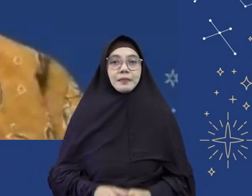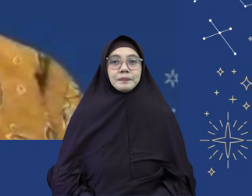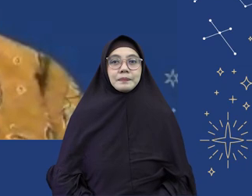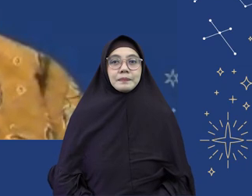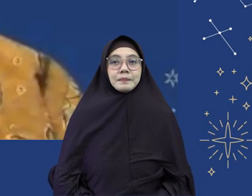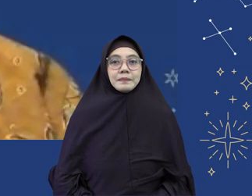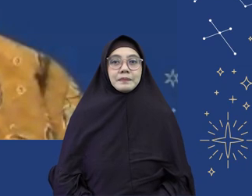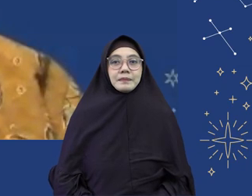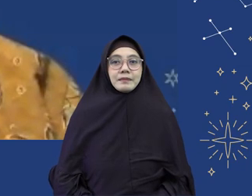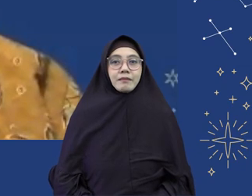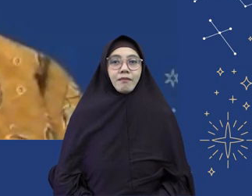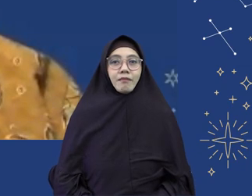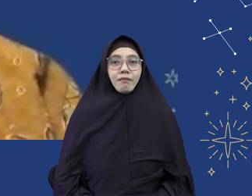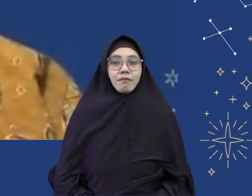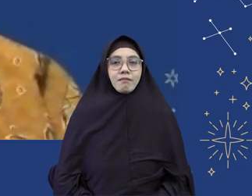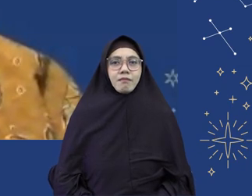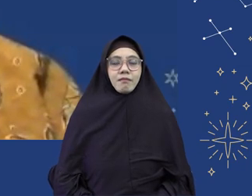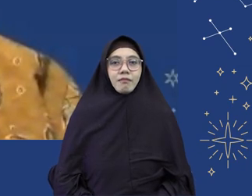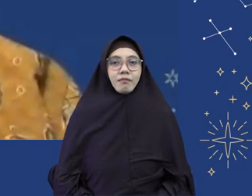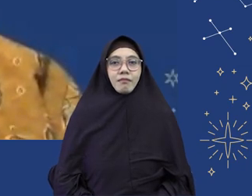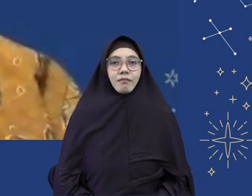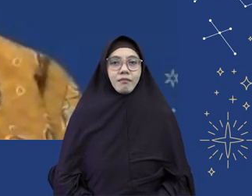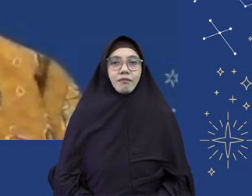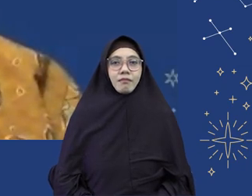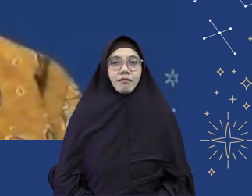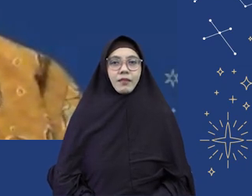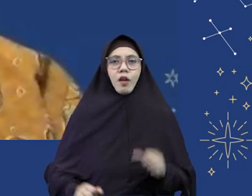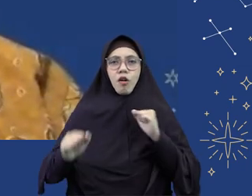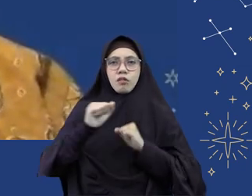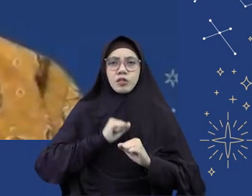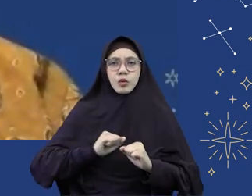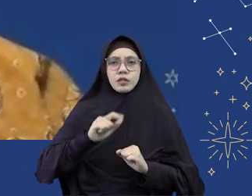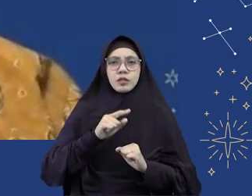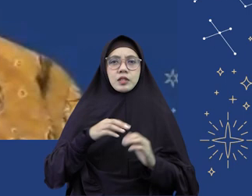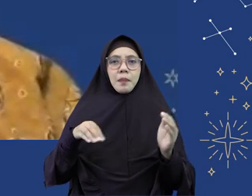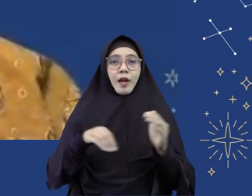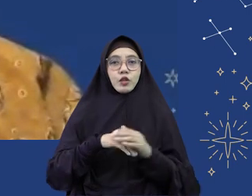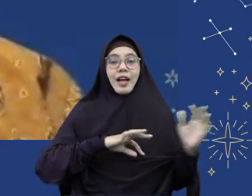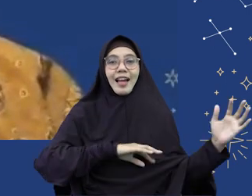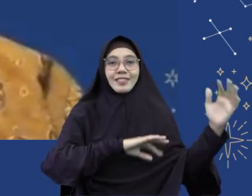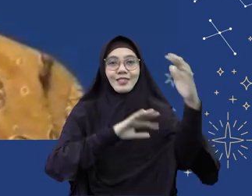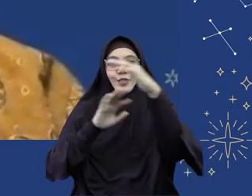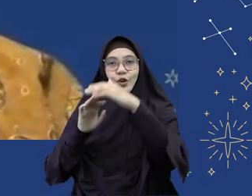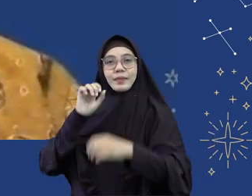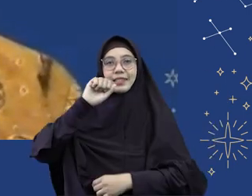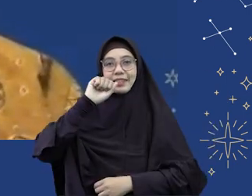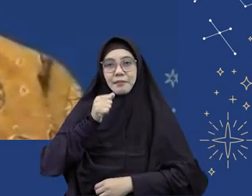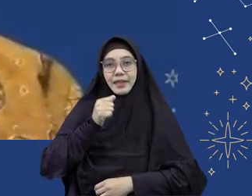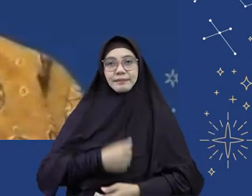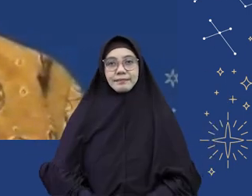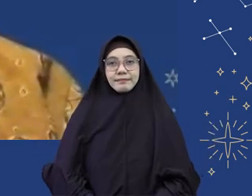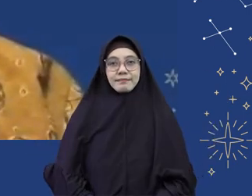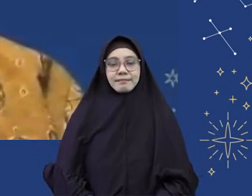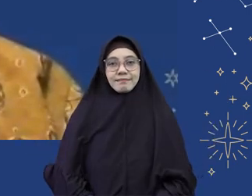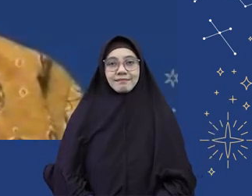yang sangat memberikan kontribusi aktif selama ini adalah dari astronomi ITB Oleh karena itu